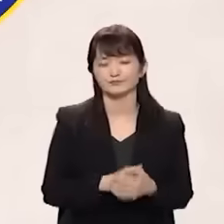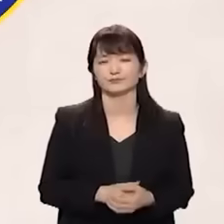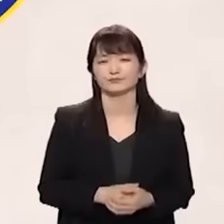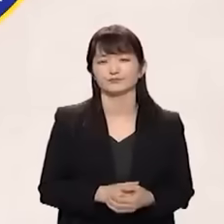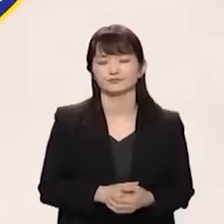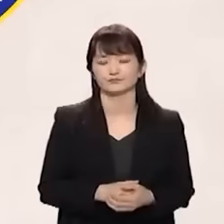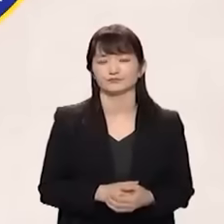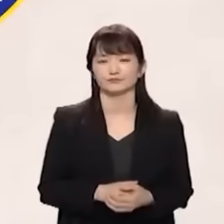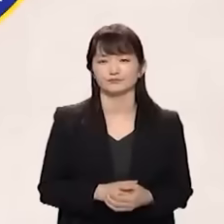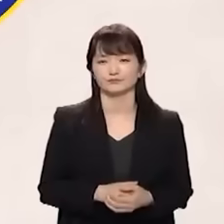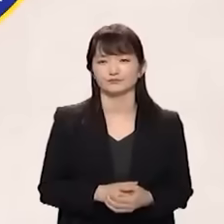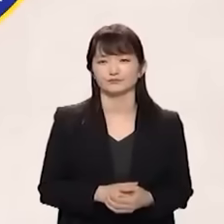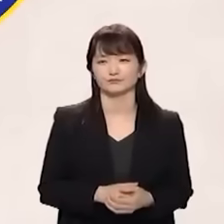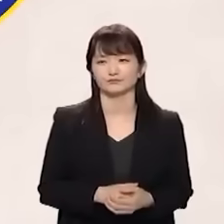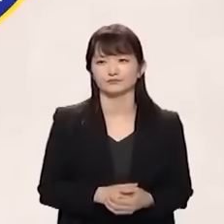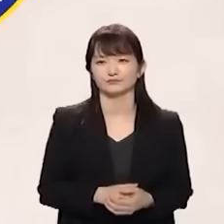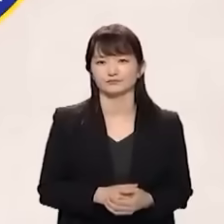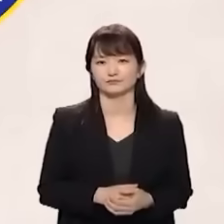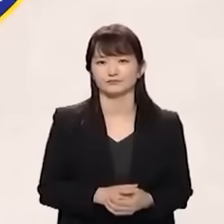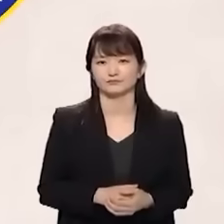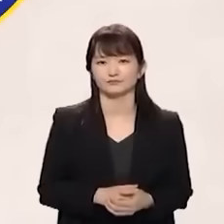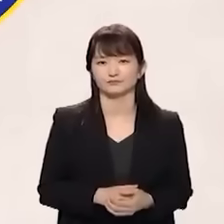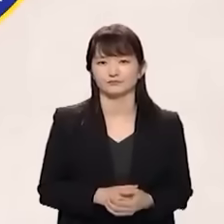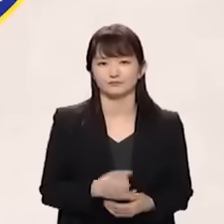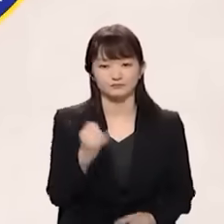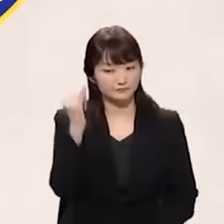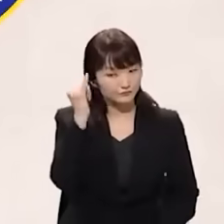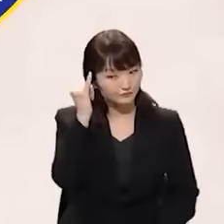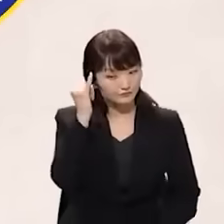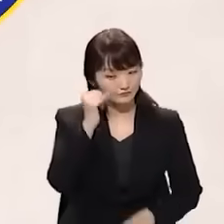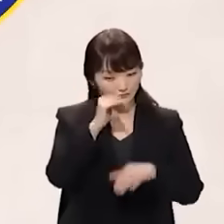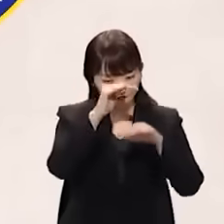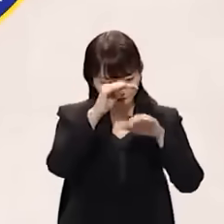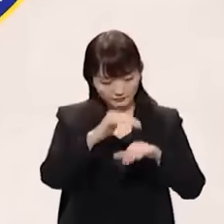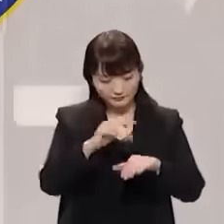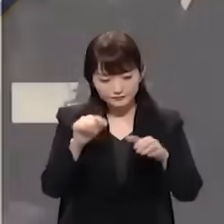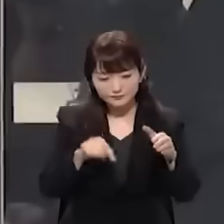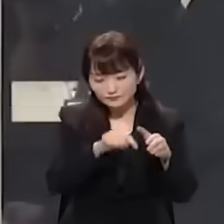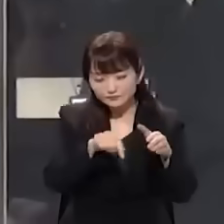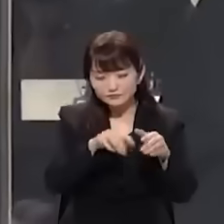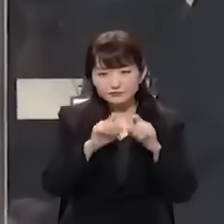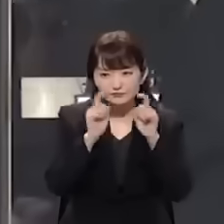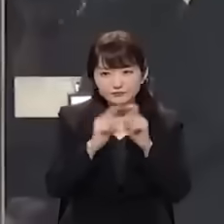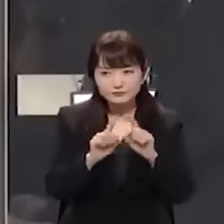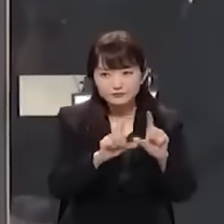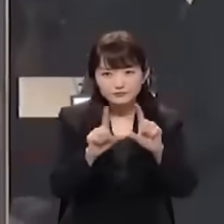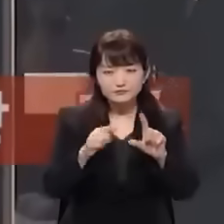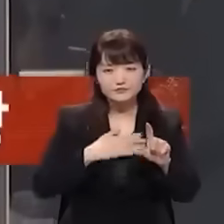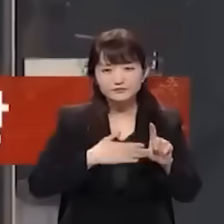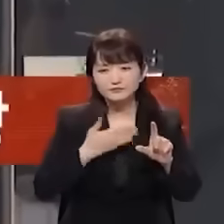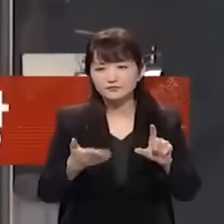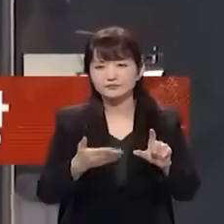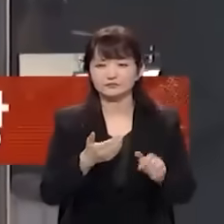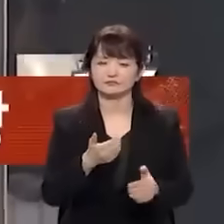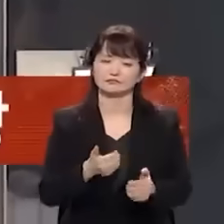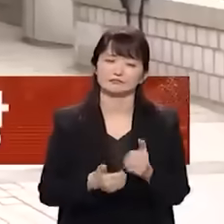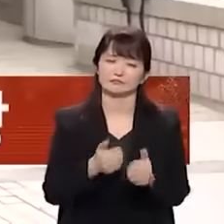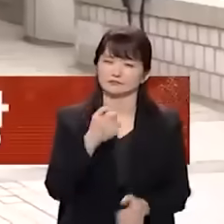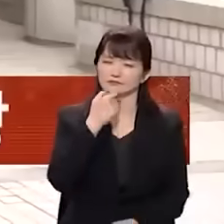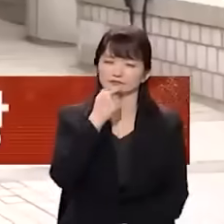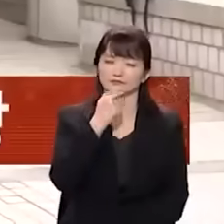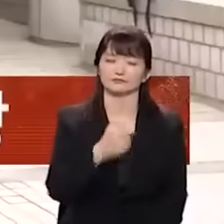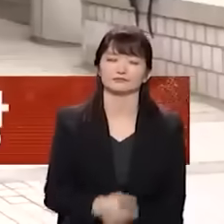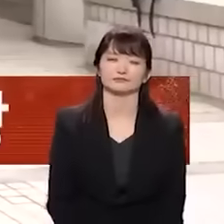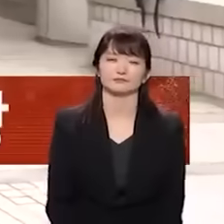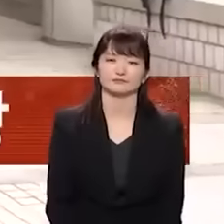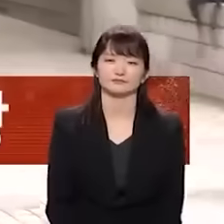협조를 하고 있지 않는데 글쎄요 아마 휴대 전화 내에 있는 어떤 그 사생활이 알려지는 것을 거리고 있다라고